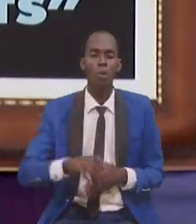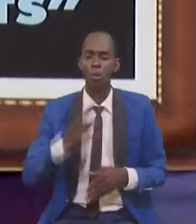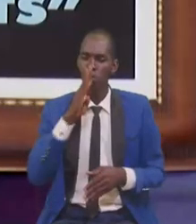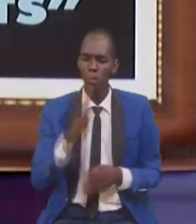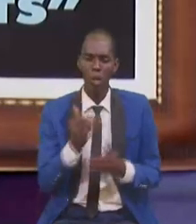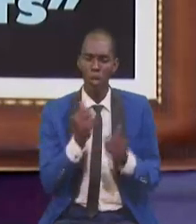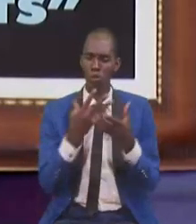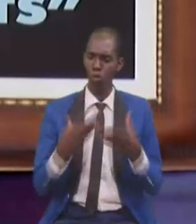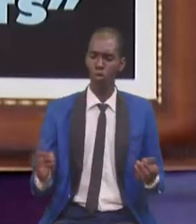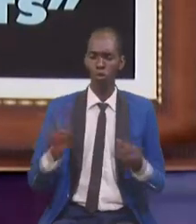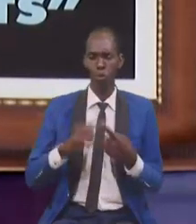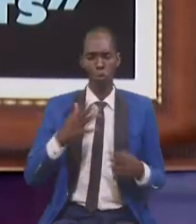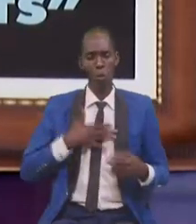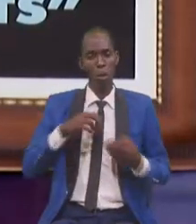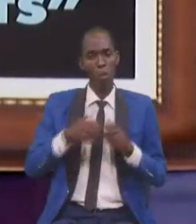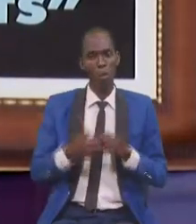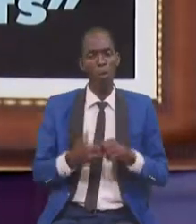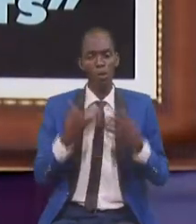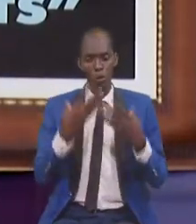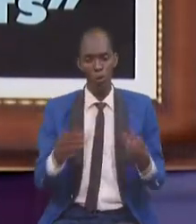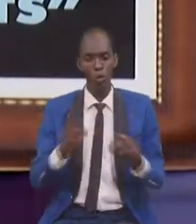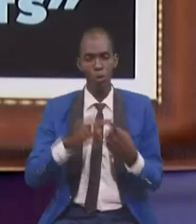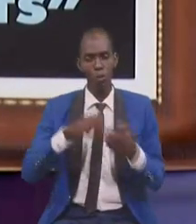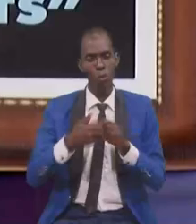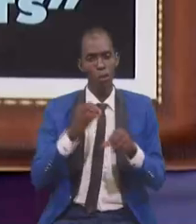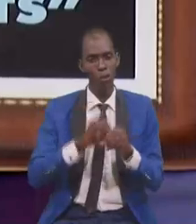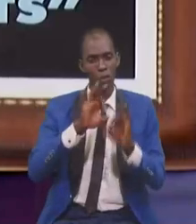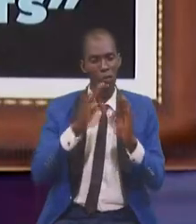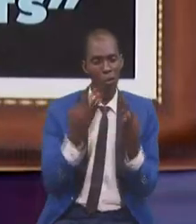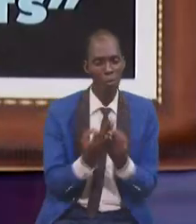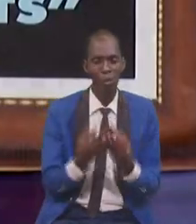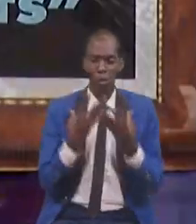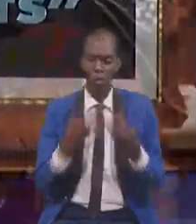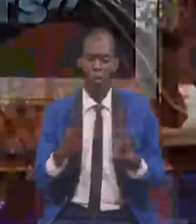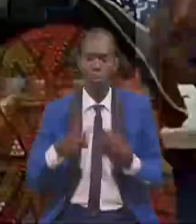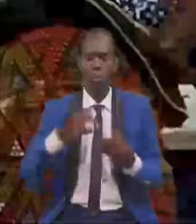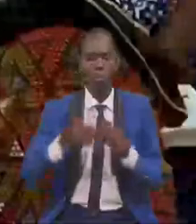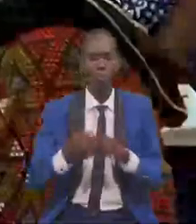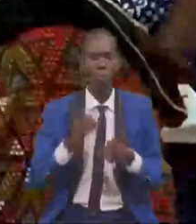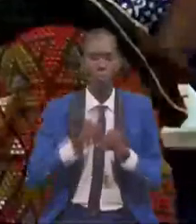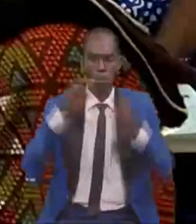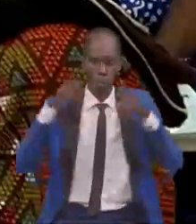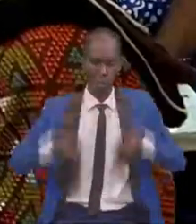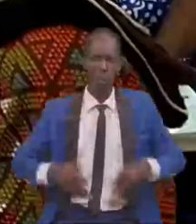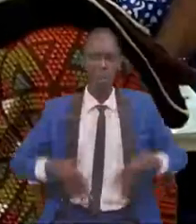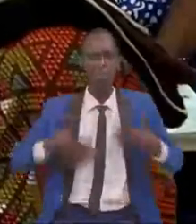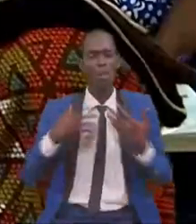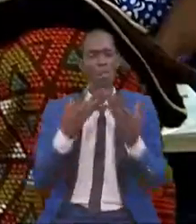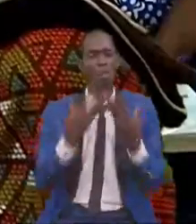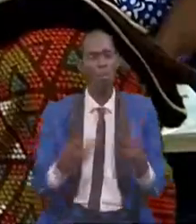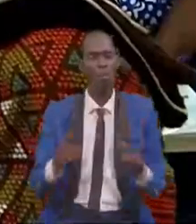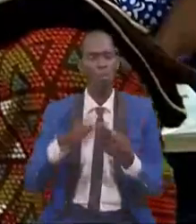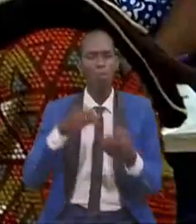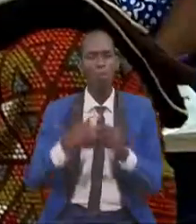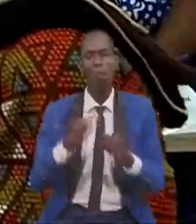solution à mon problème. La solution au problème dans votre famille. La solution au problème dans votre vie personnelle. La solution au problème